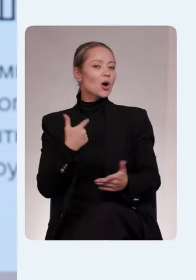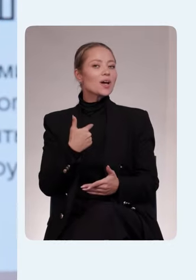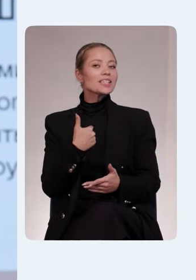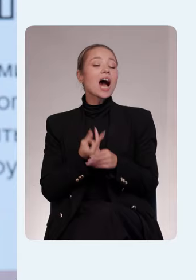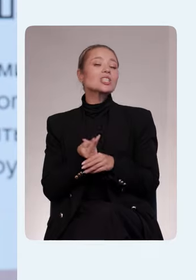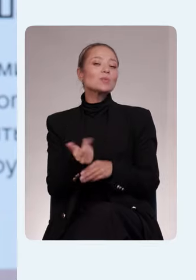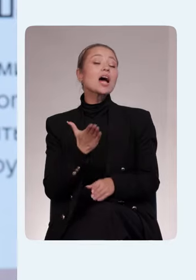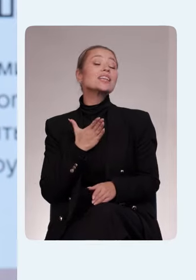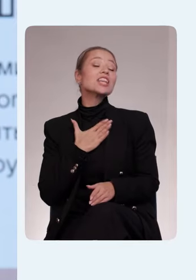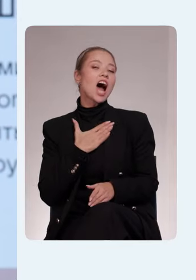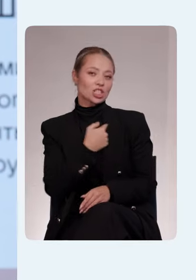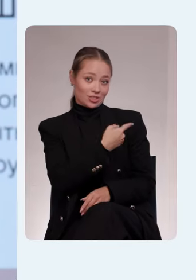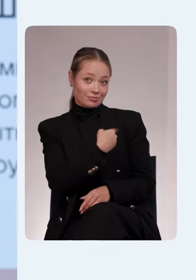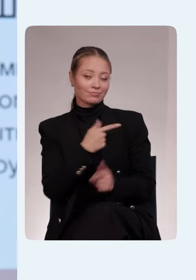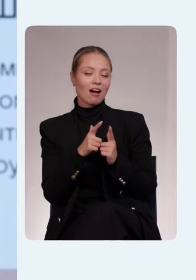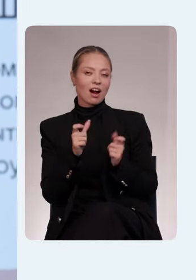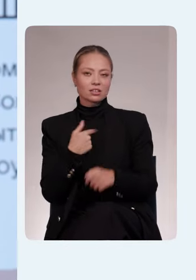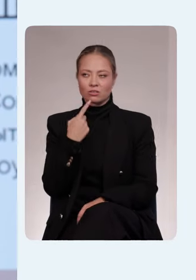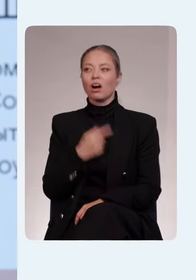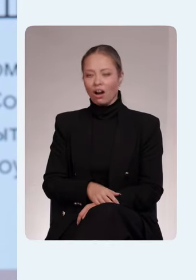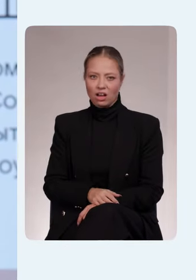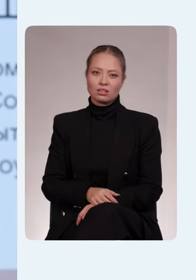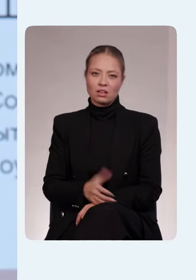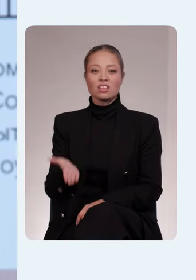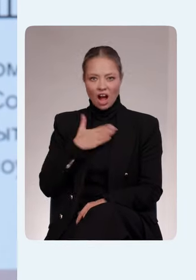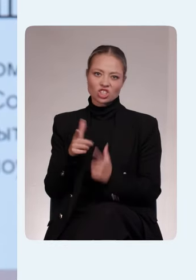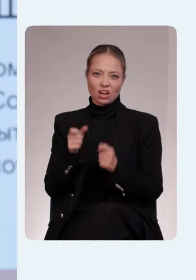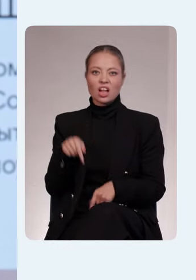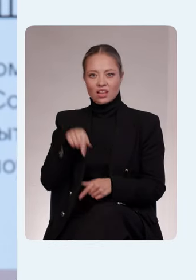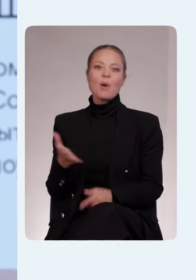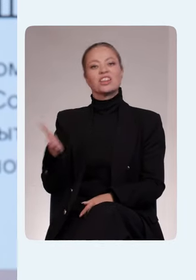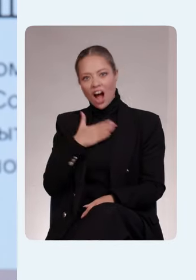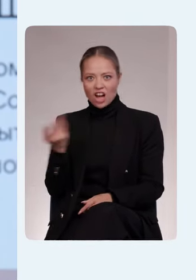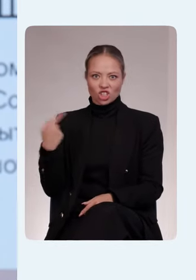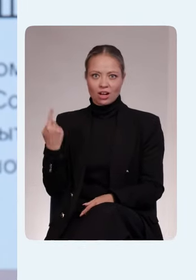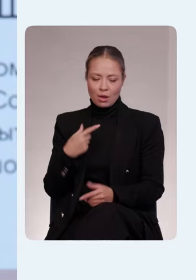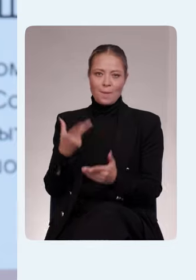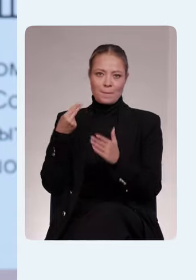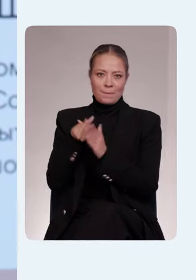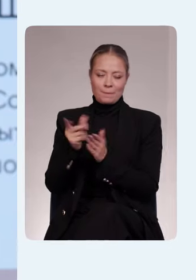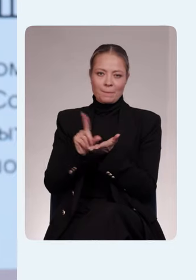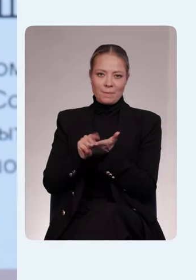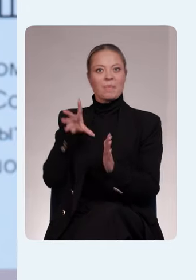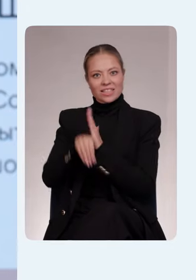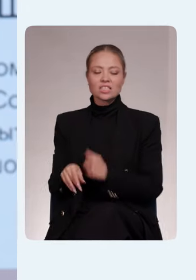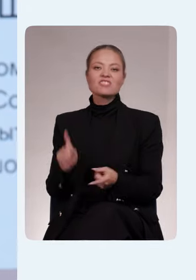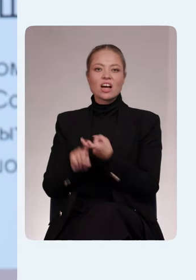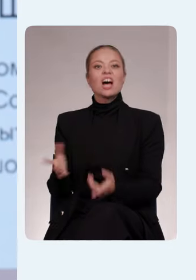нашей картой. Я такой, да, нашей картой, на которой наша пенсия по нашей инвалидности.